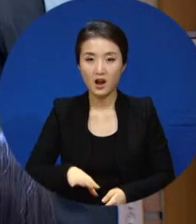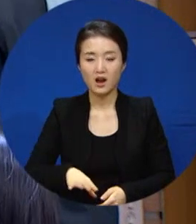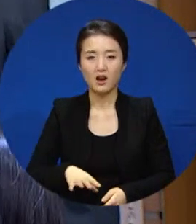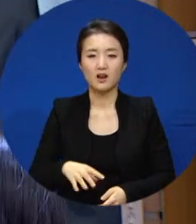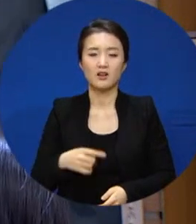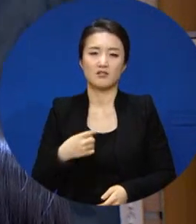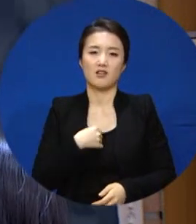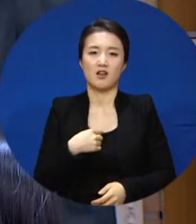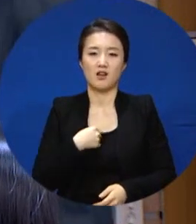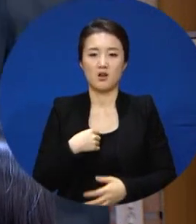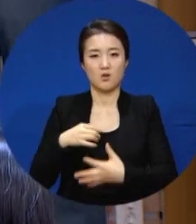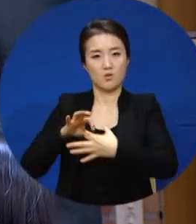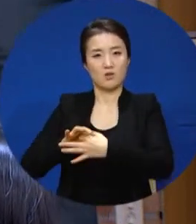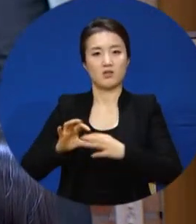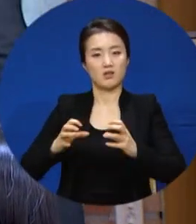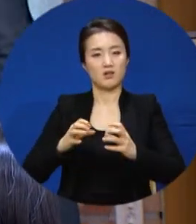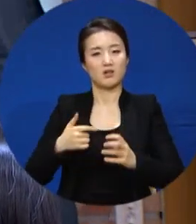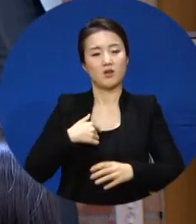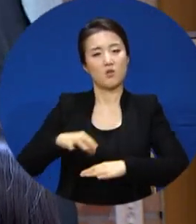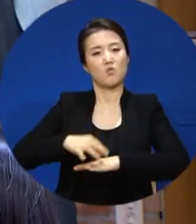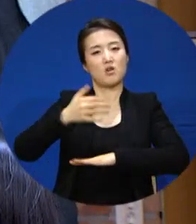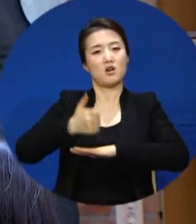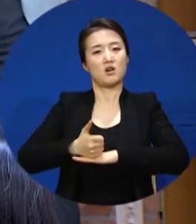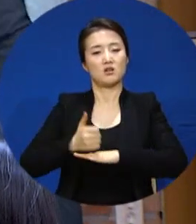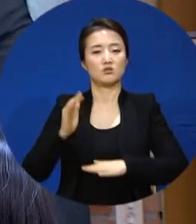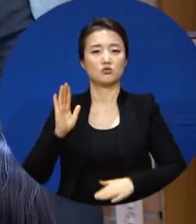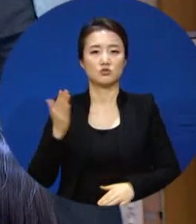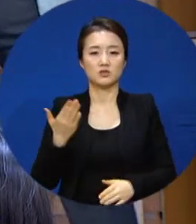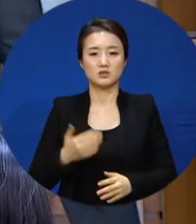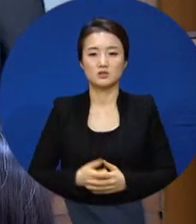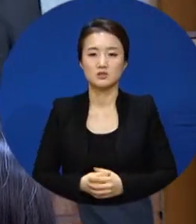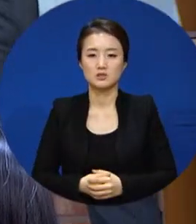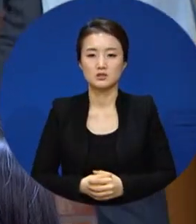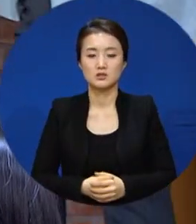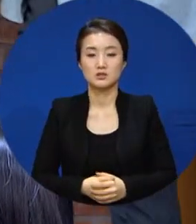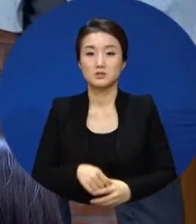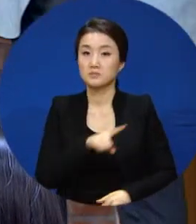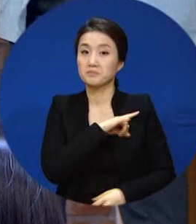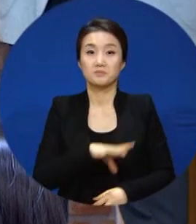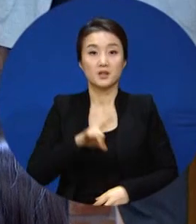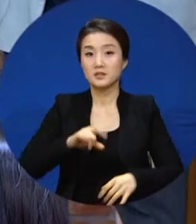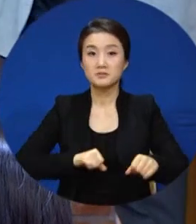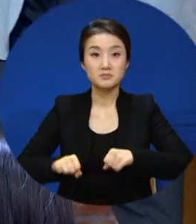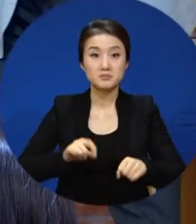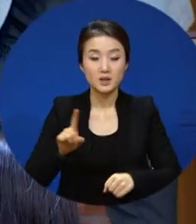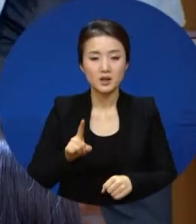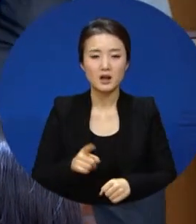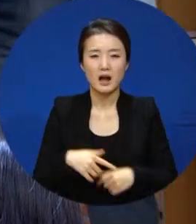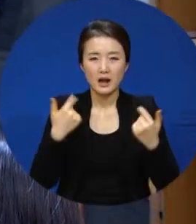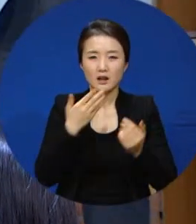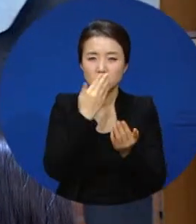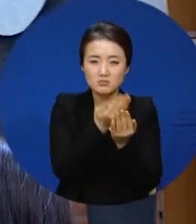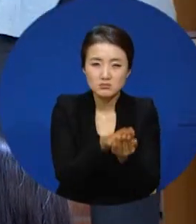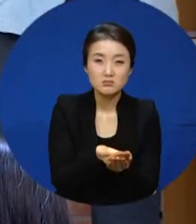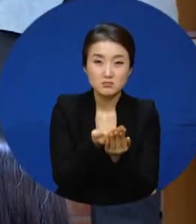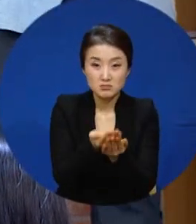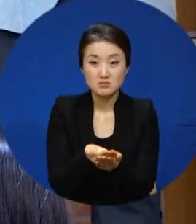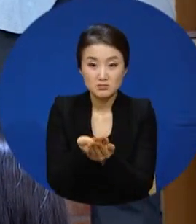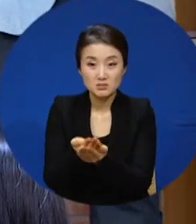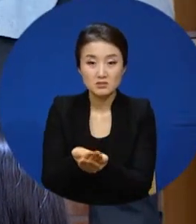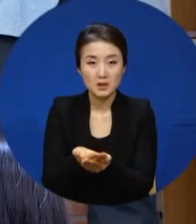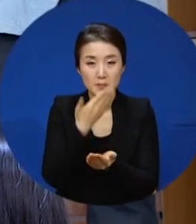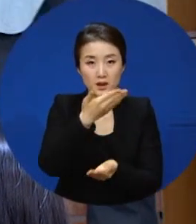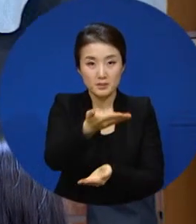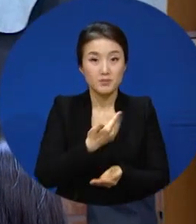뭐가 있냐면 와 뭐야 왕으로 가도 첫번째 아니라 뭐냐면 아까 제가 늘 얻어먹을 다르잖아요 얻어 먹을 때 밥을